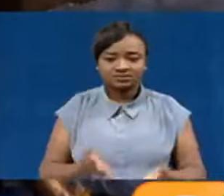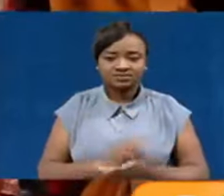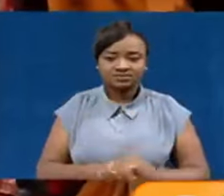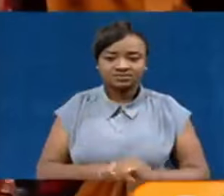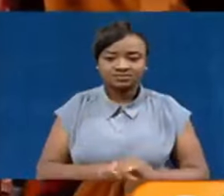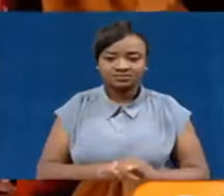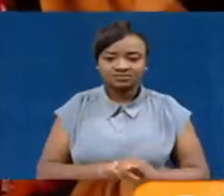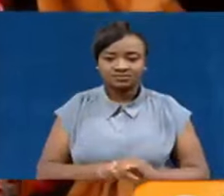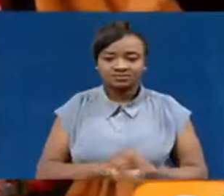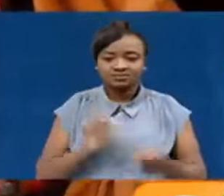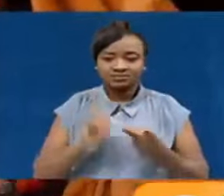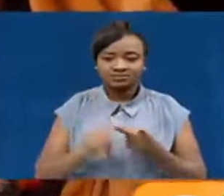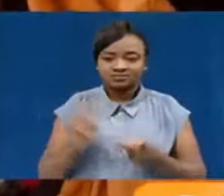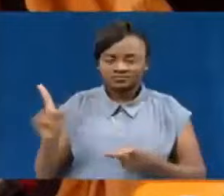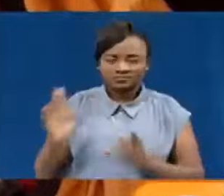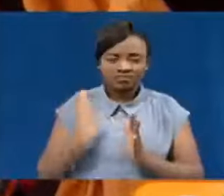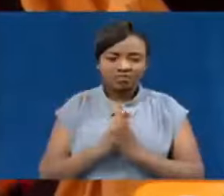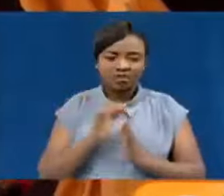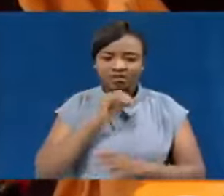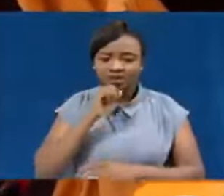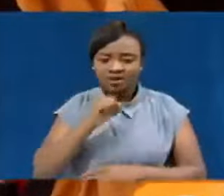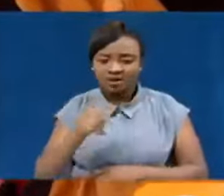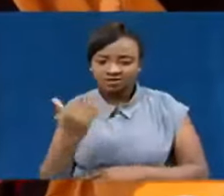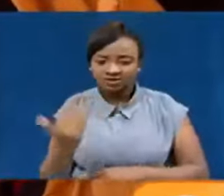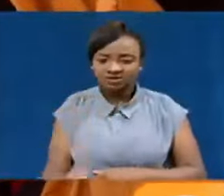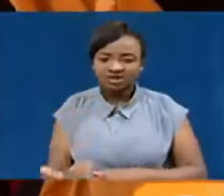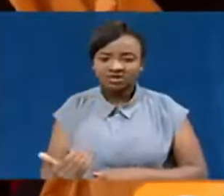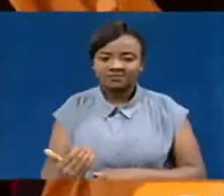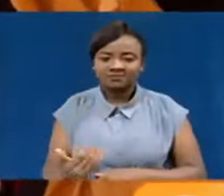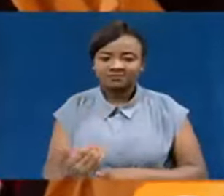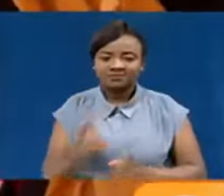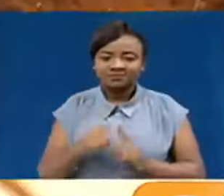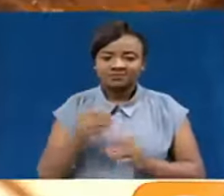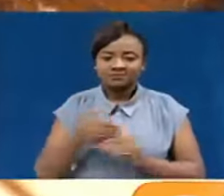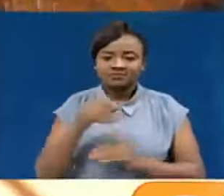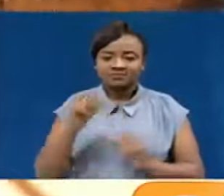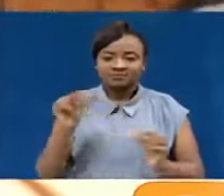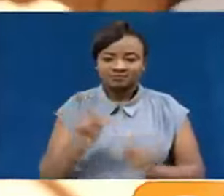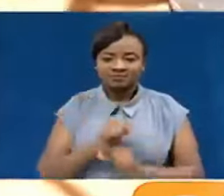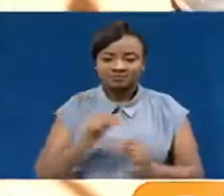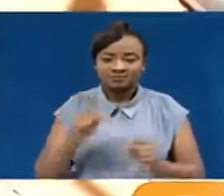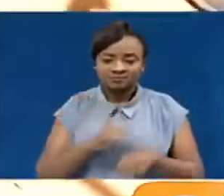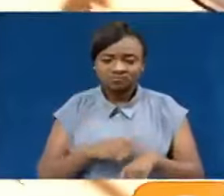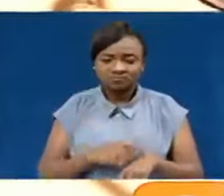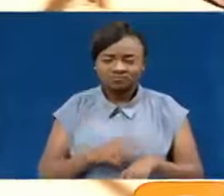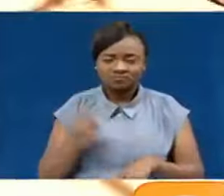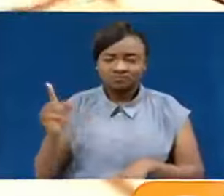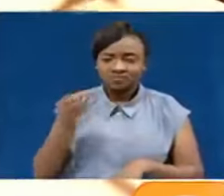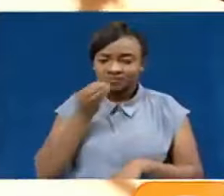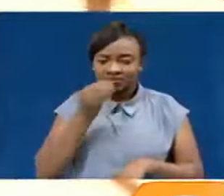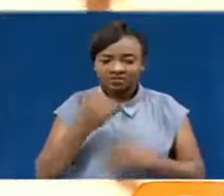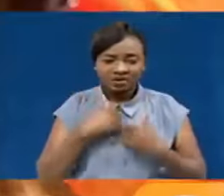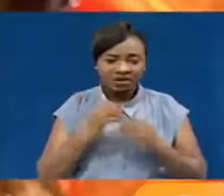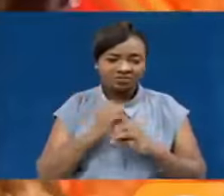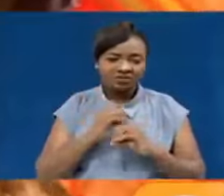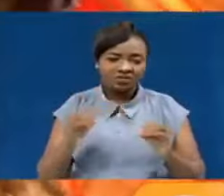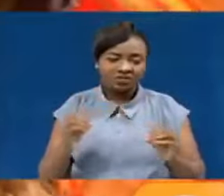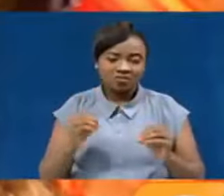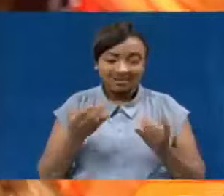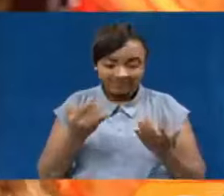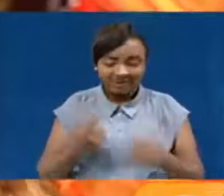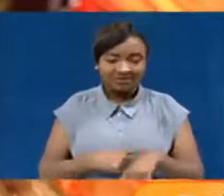yuko nyumbani na mjukuu wake mmoja. Ni saa chache kabla ya saa 7, ila hana chakula cha mchana. Maisha